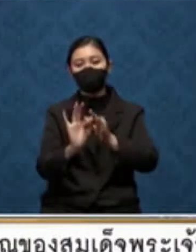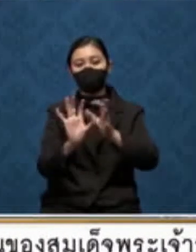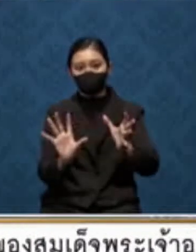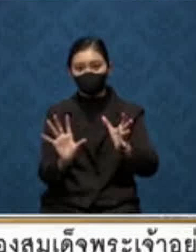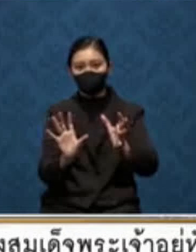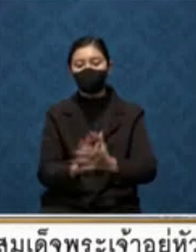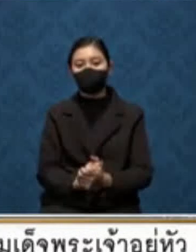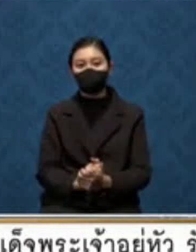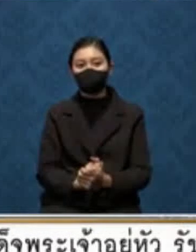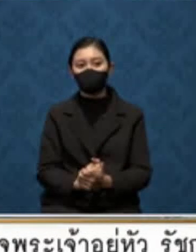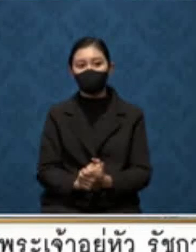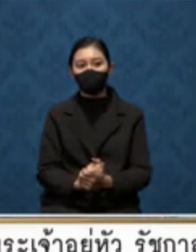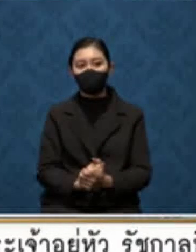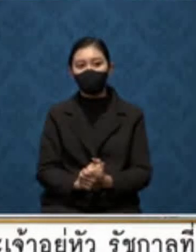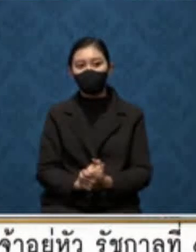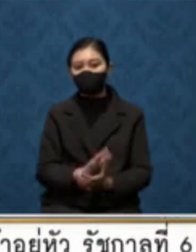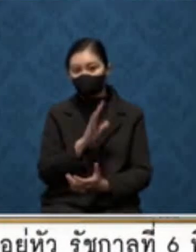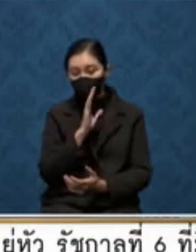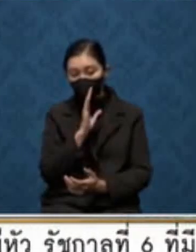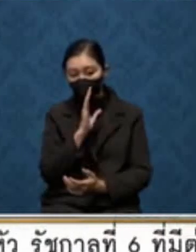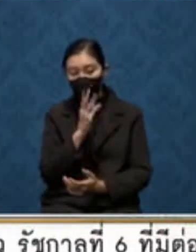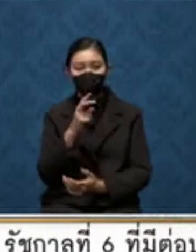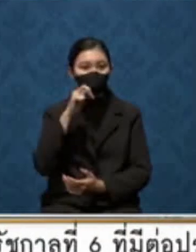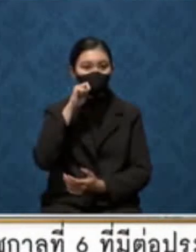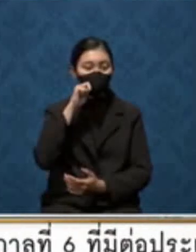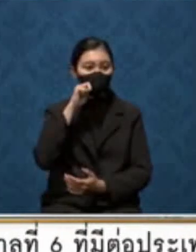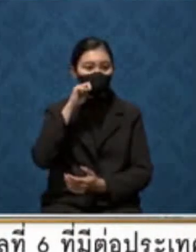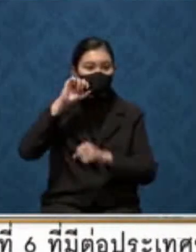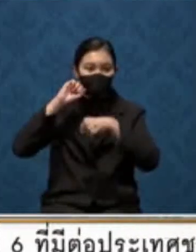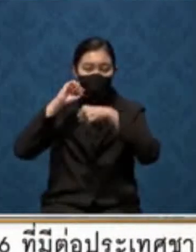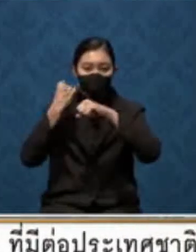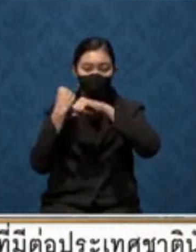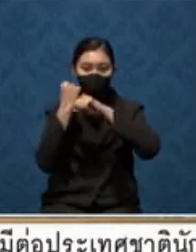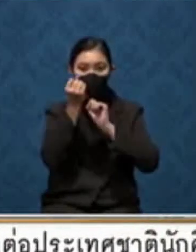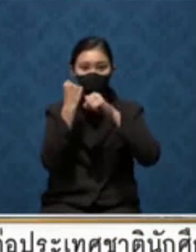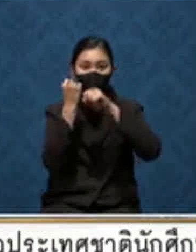ร้